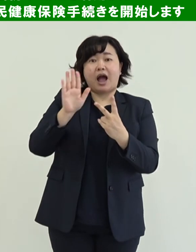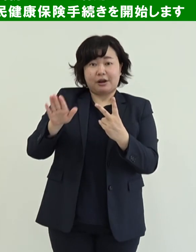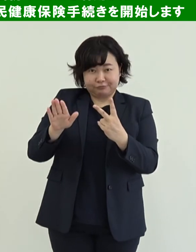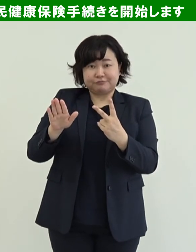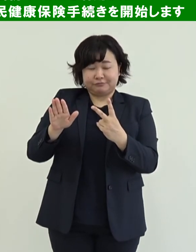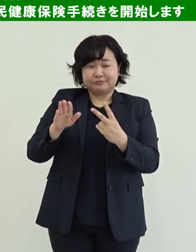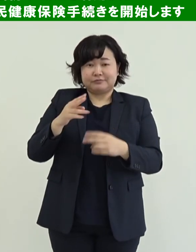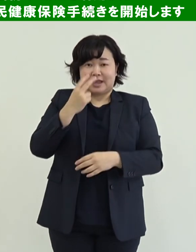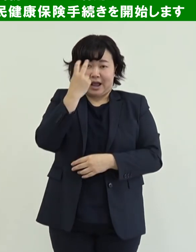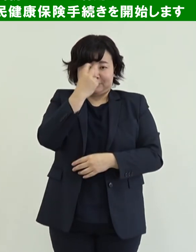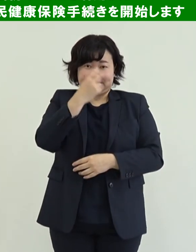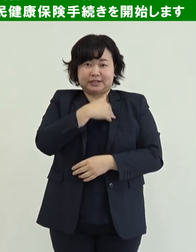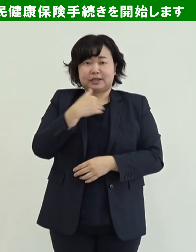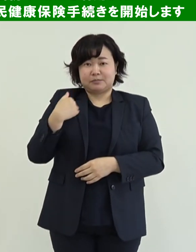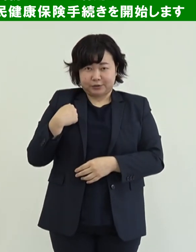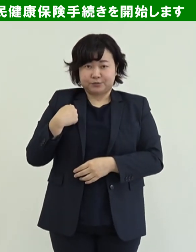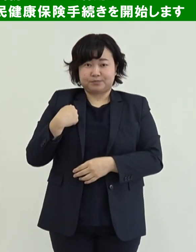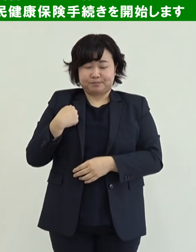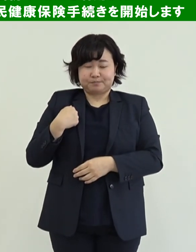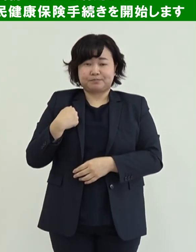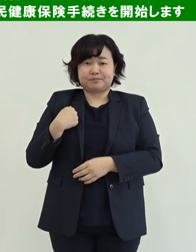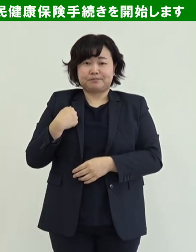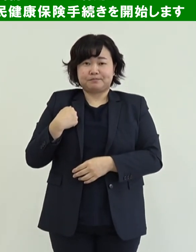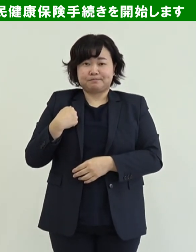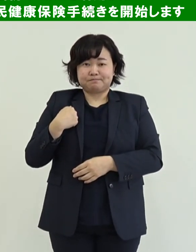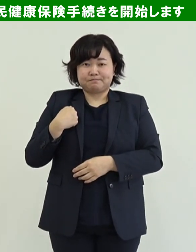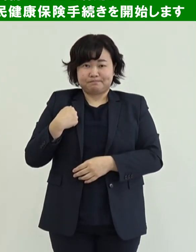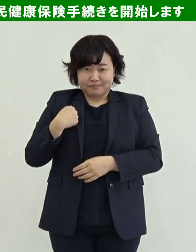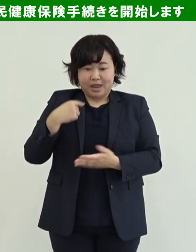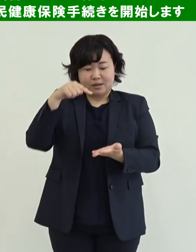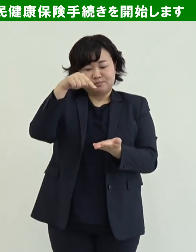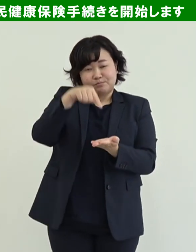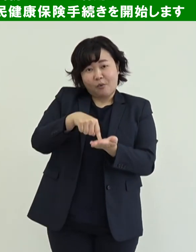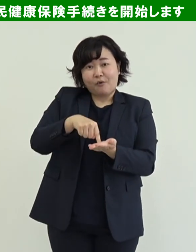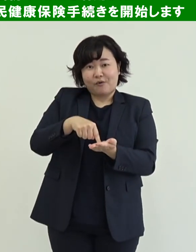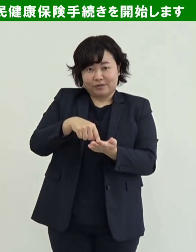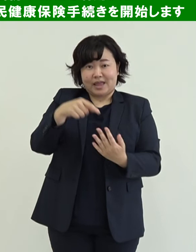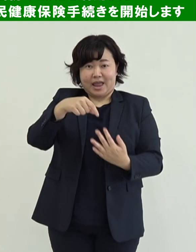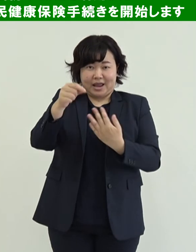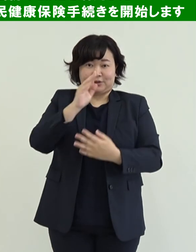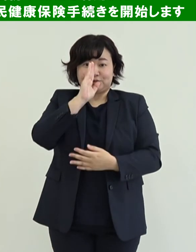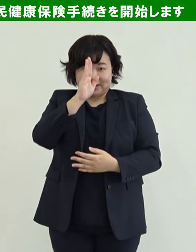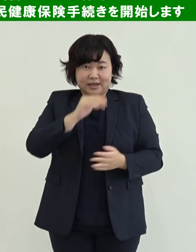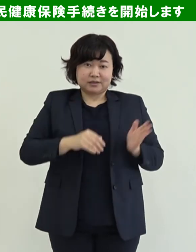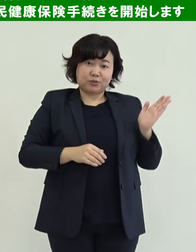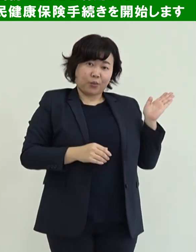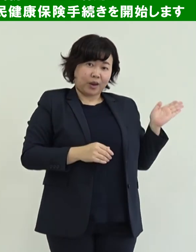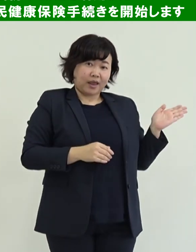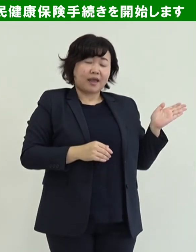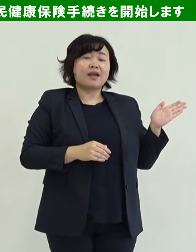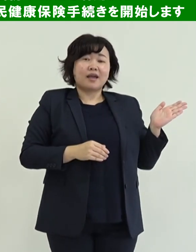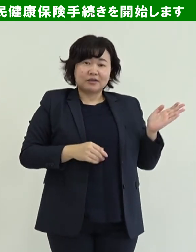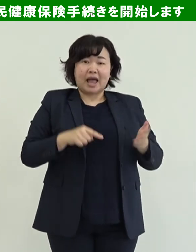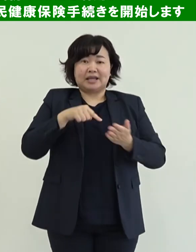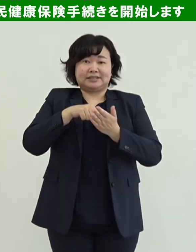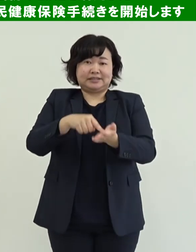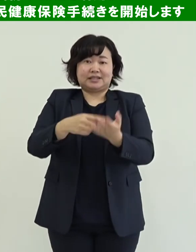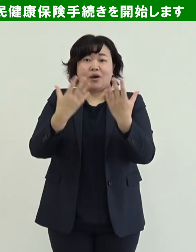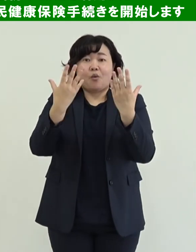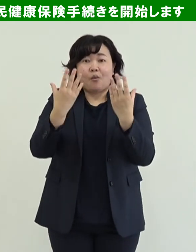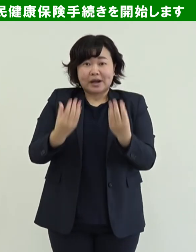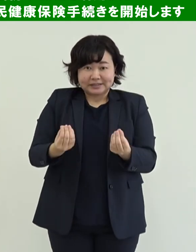いただくところがございますのでいらっしゃらない場合はいいえと押して頂ければこのようにですね申請は以上となりますというよう